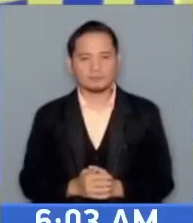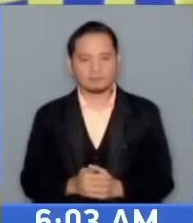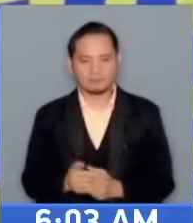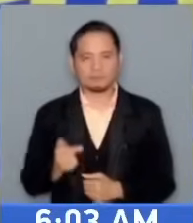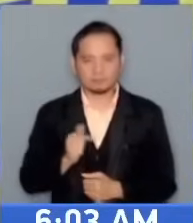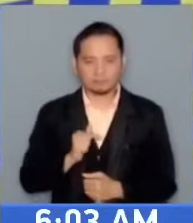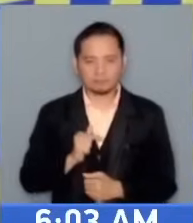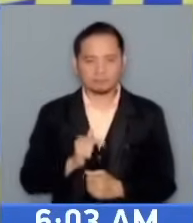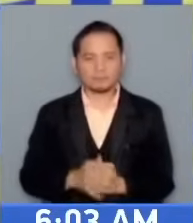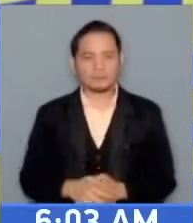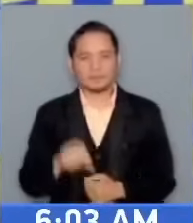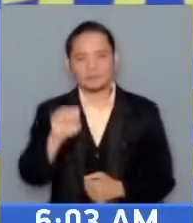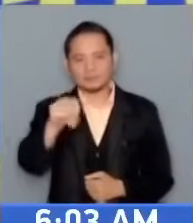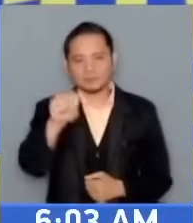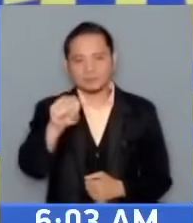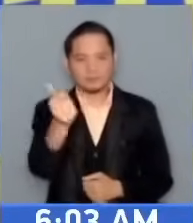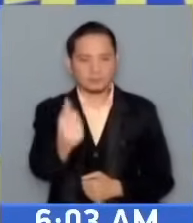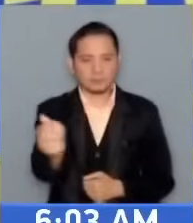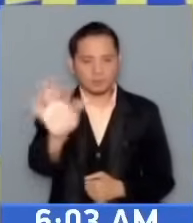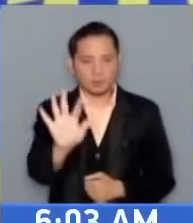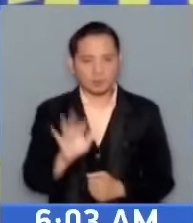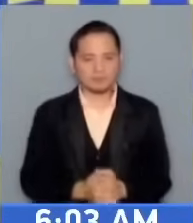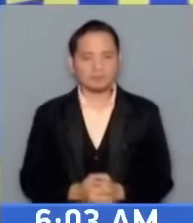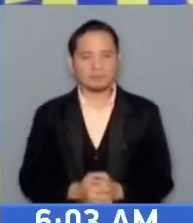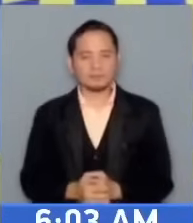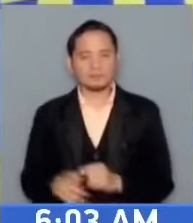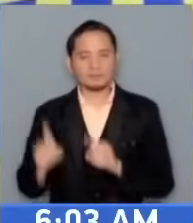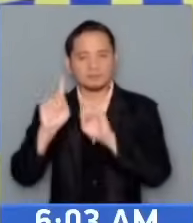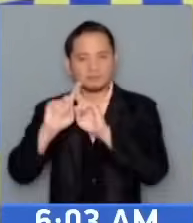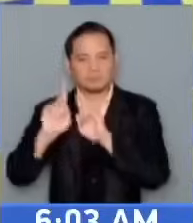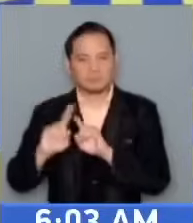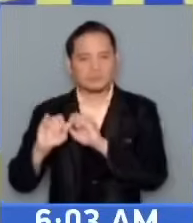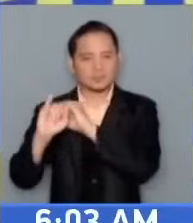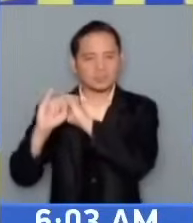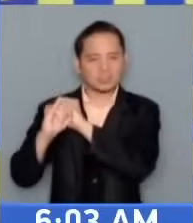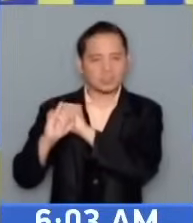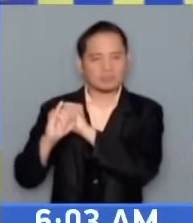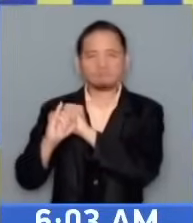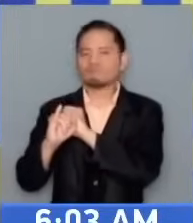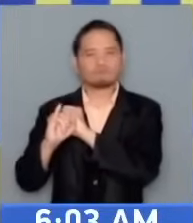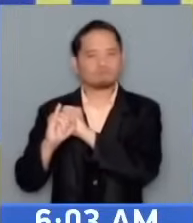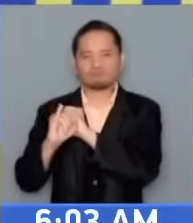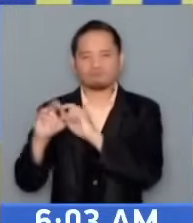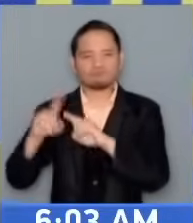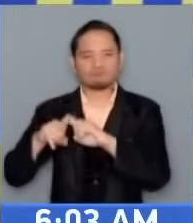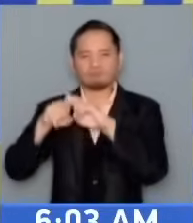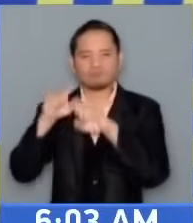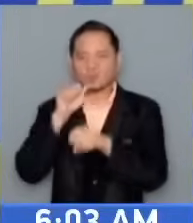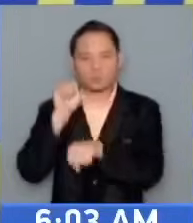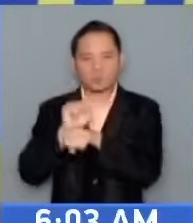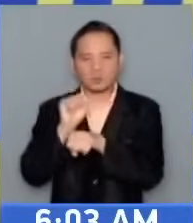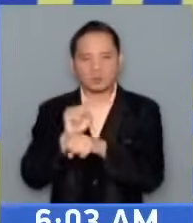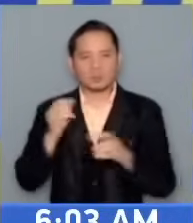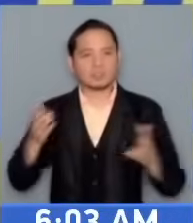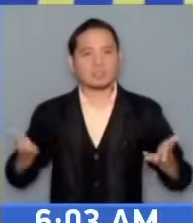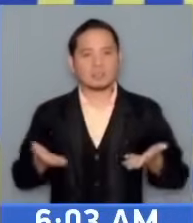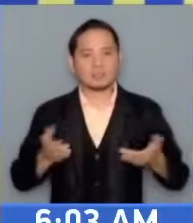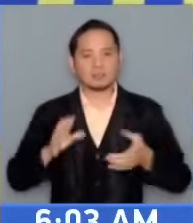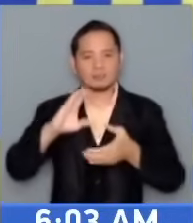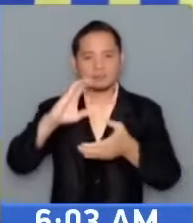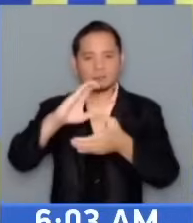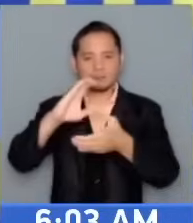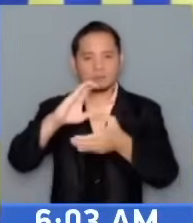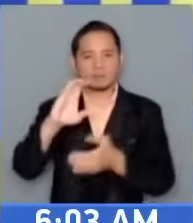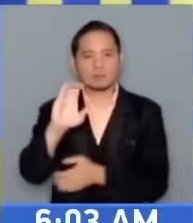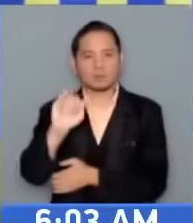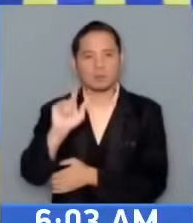Van Susan, good morning. May ilang mga pampaserong jeep na hindi na bumabiyahe sa mga oras na ito dito sa bahagi ito ng Caloocan bilang pakikiisa sa tatlong